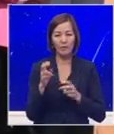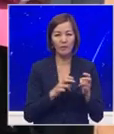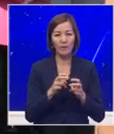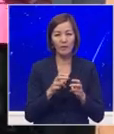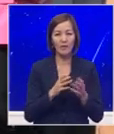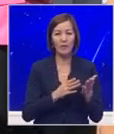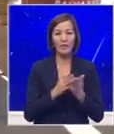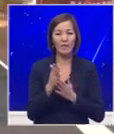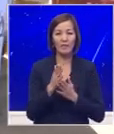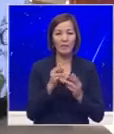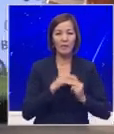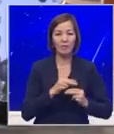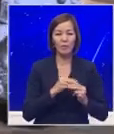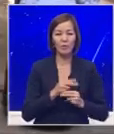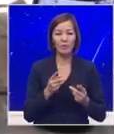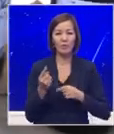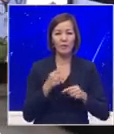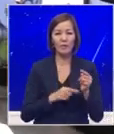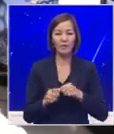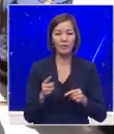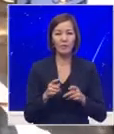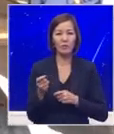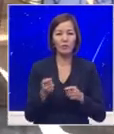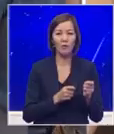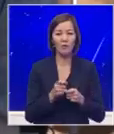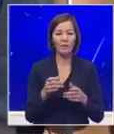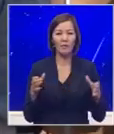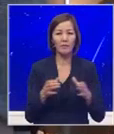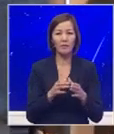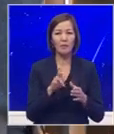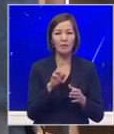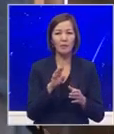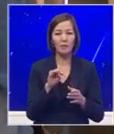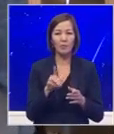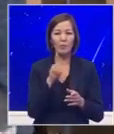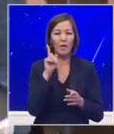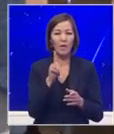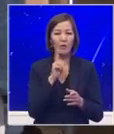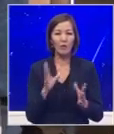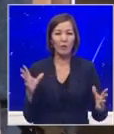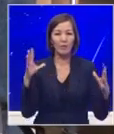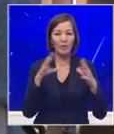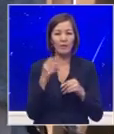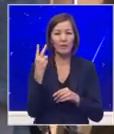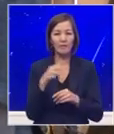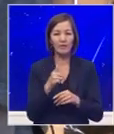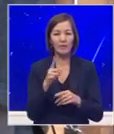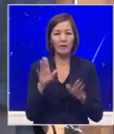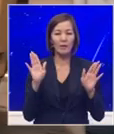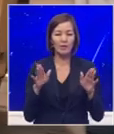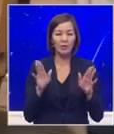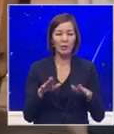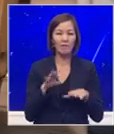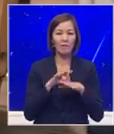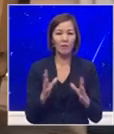на перспективу среди предприимчивых бизнесменов и руководитель фирмы Big Queen молодой предприниматель объединил свыше 20 пчеловодов